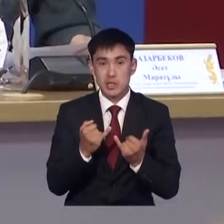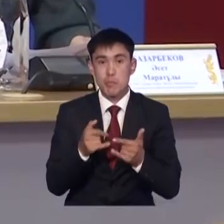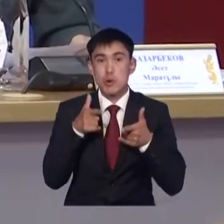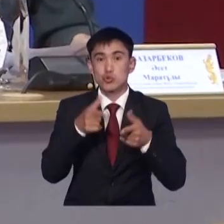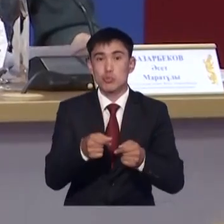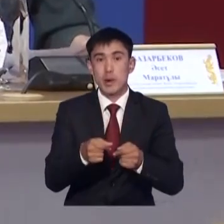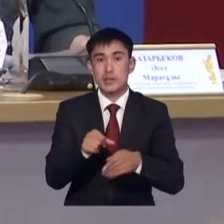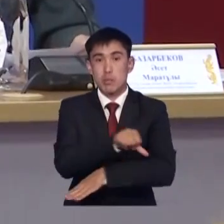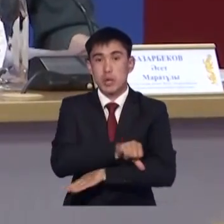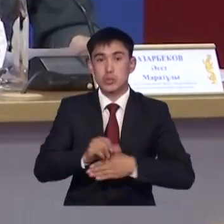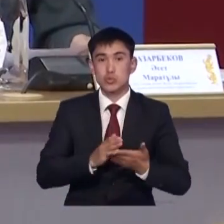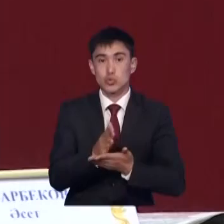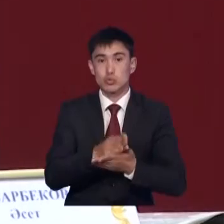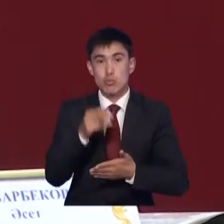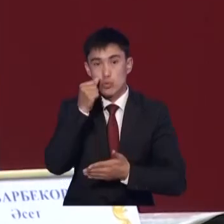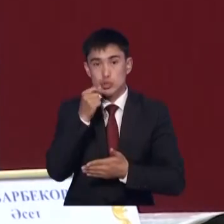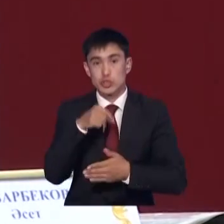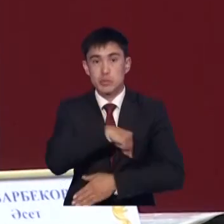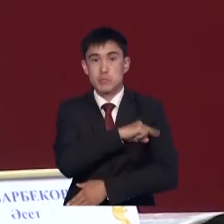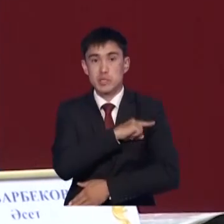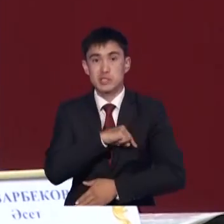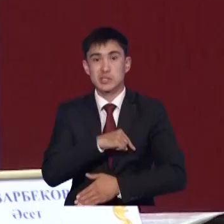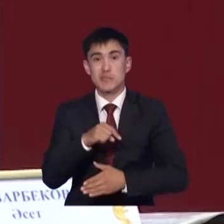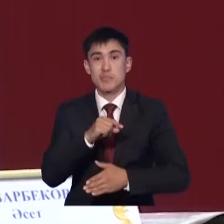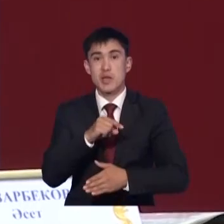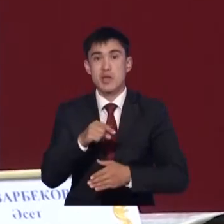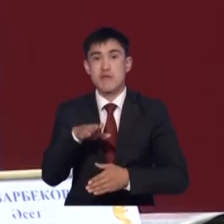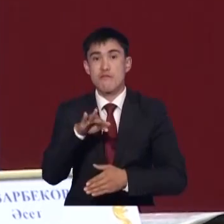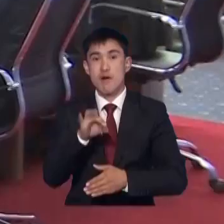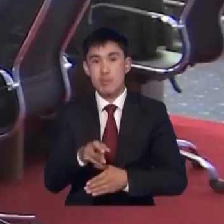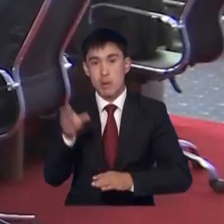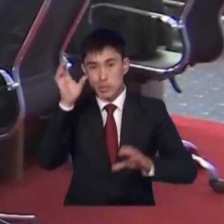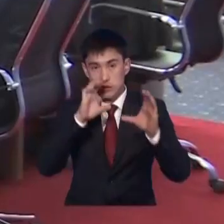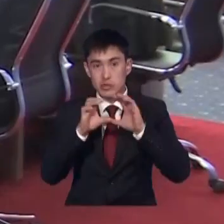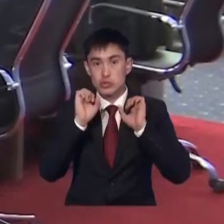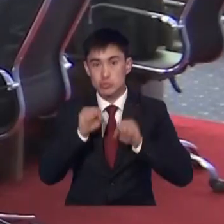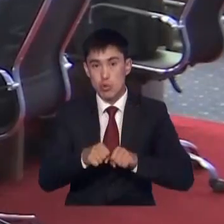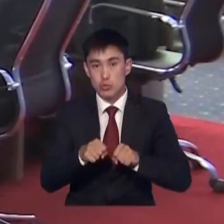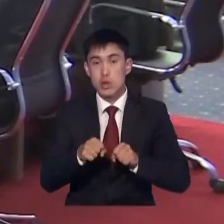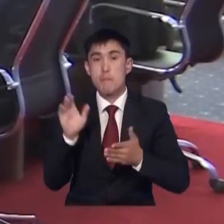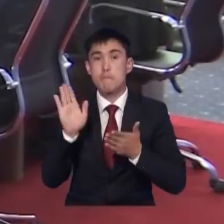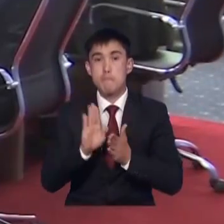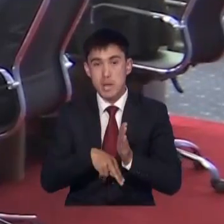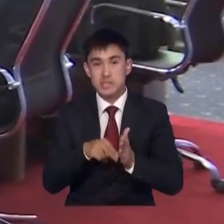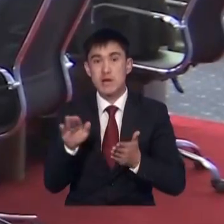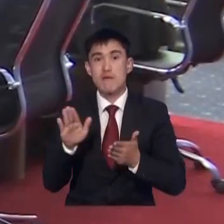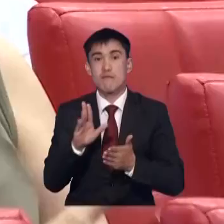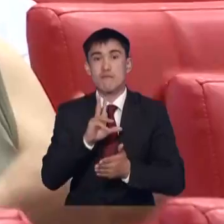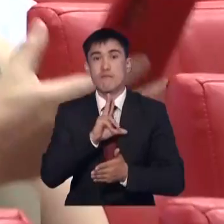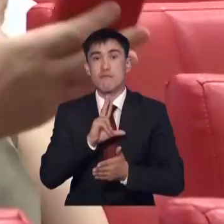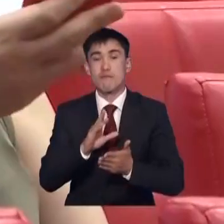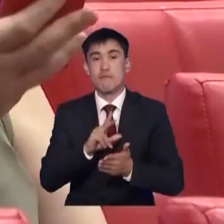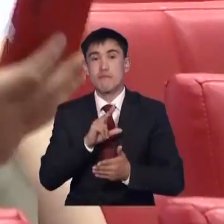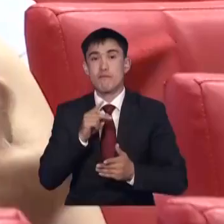поступать на пограничную службу мужчины с медицинским и Фарм образованием смогут даже без военного билета